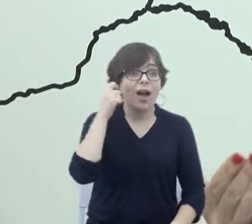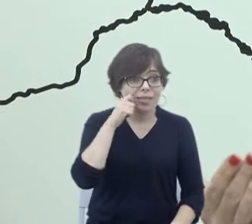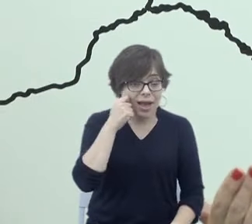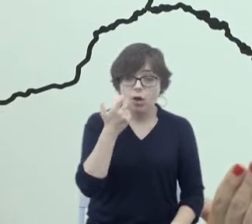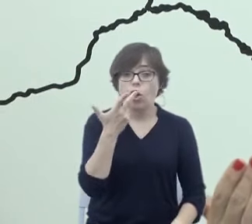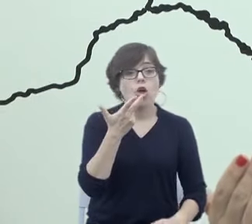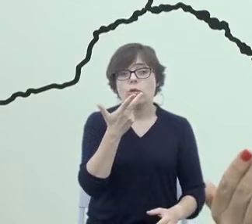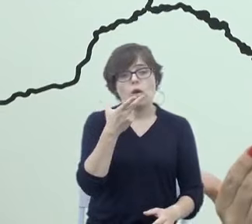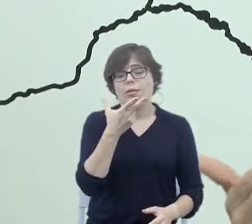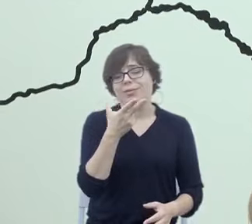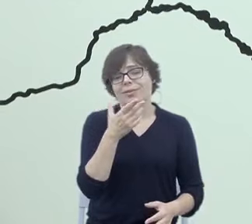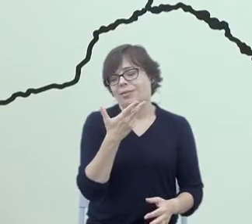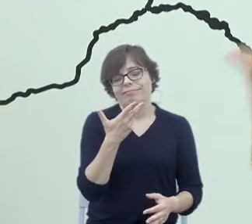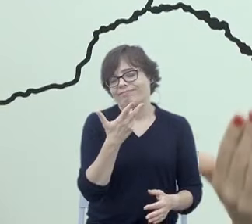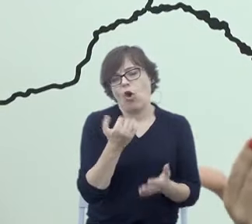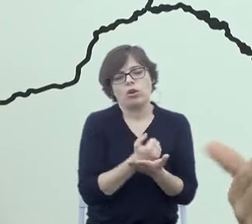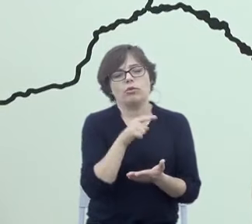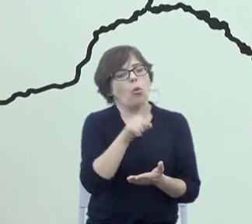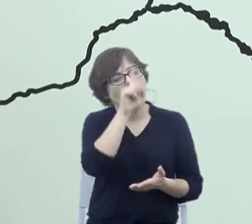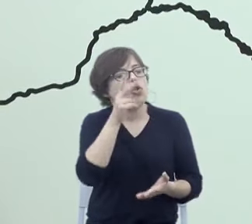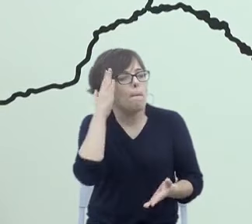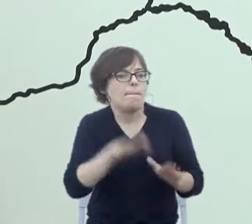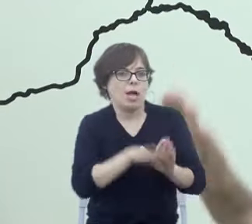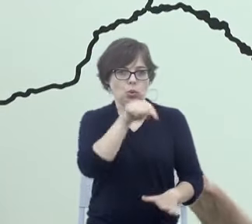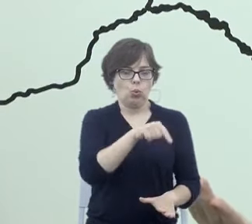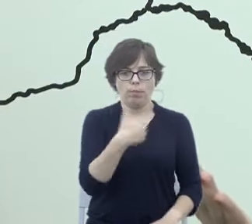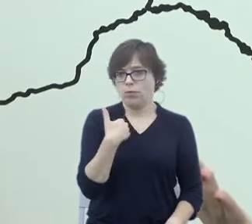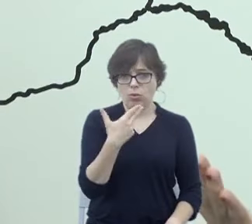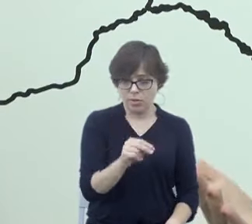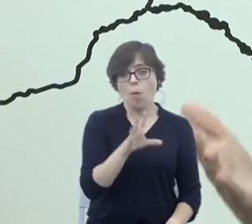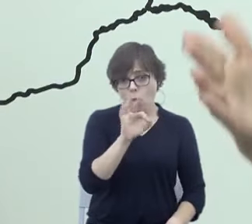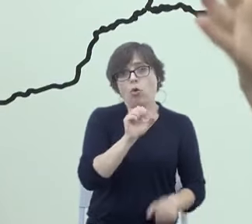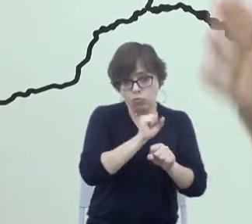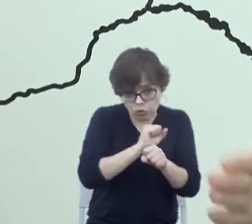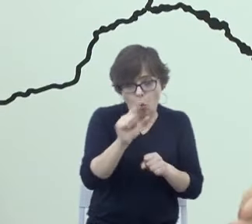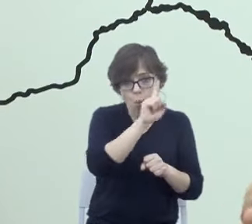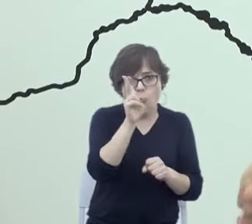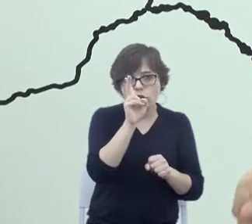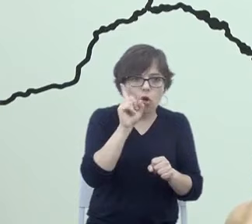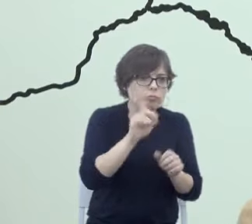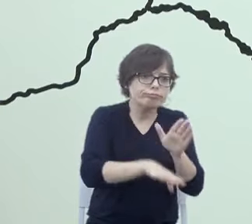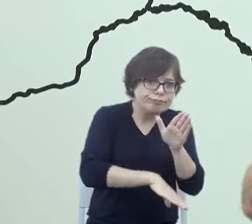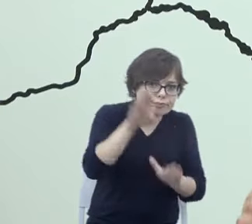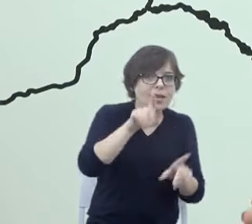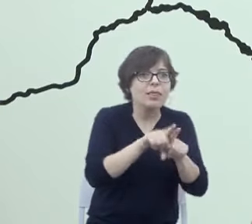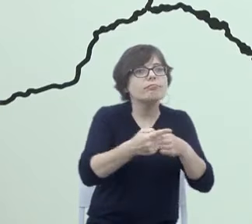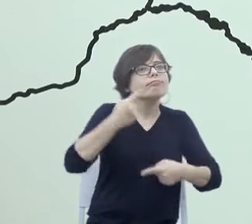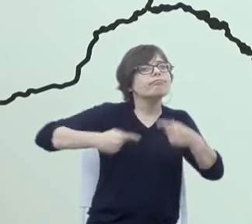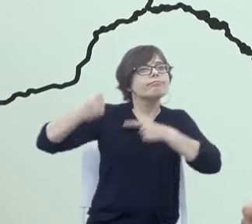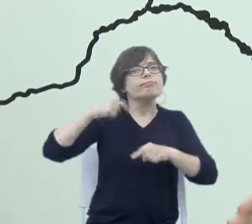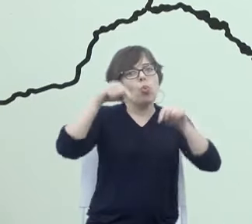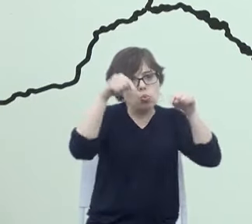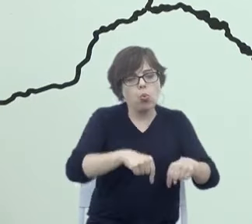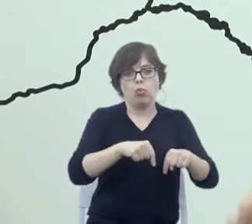być rdzenni mieszkańcy, bo są tacy, są w ogóle bardzo rdzenni, tak? Którzy mają jak gdyby i są w stanie udokumentować